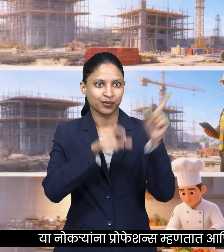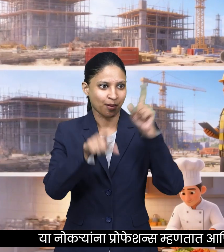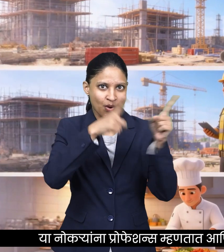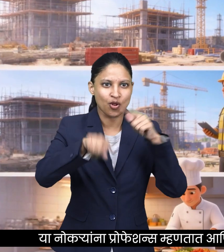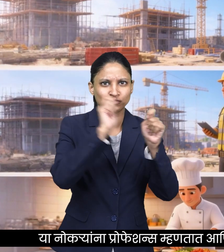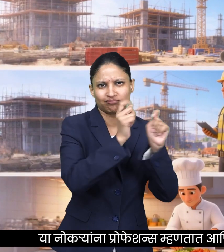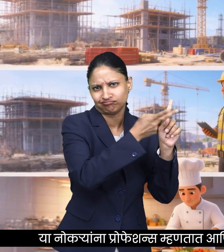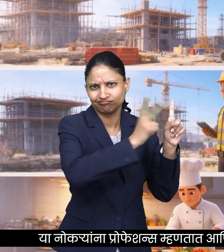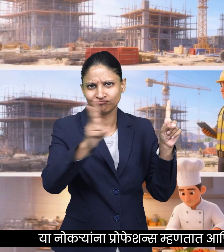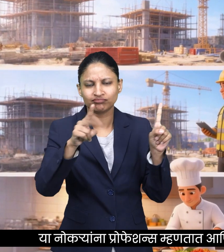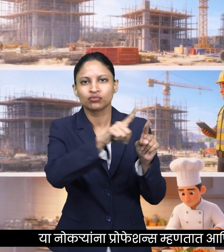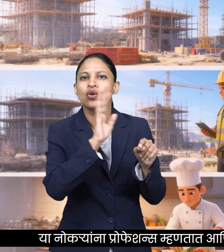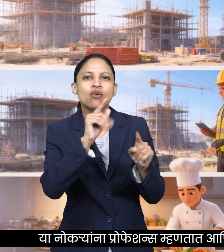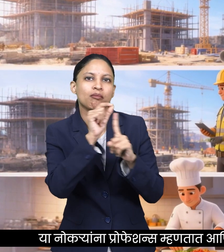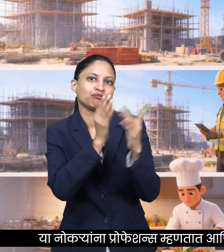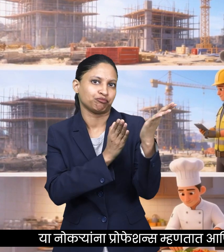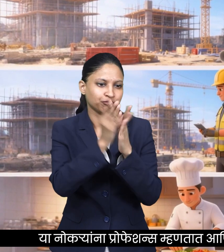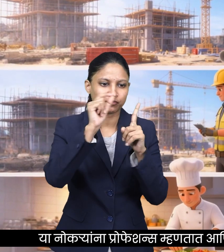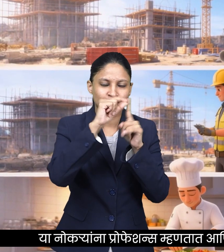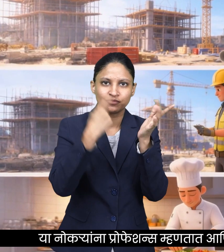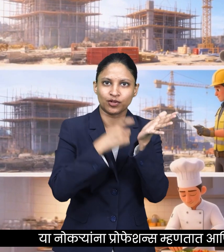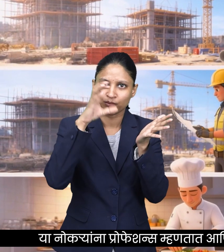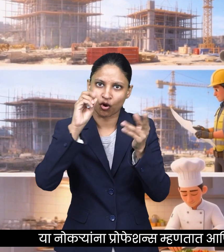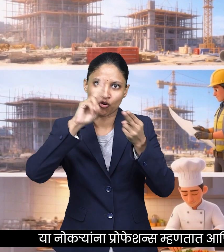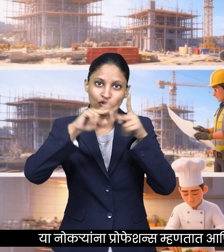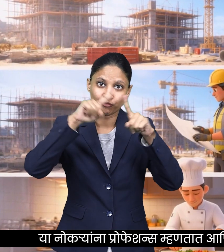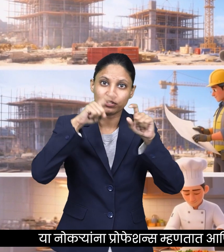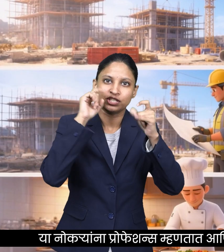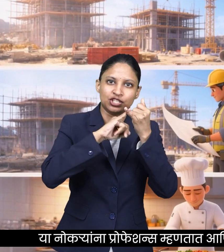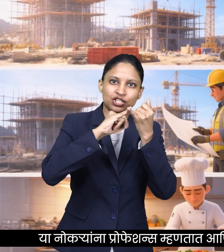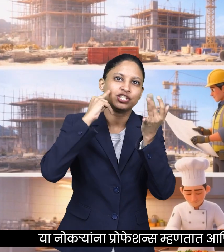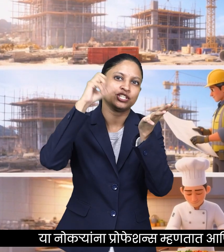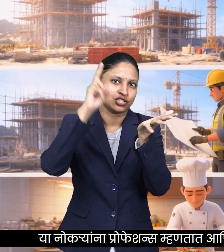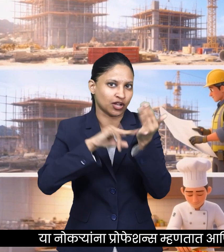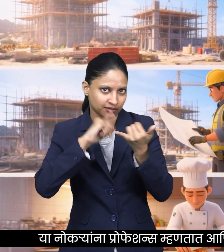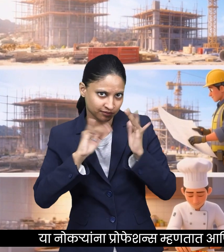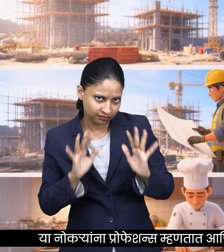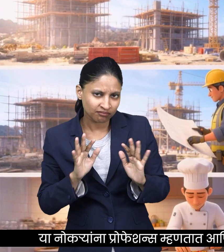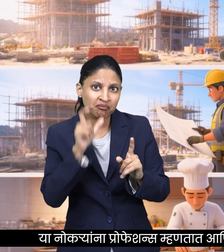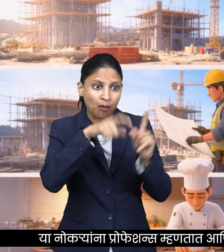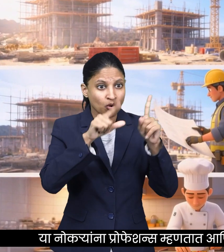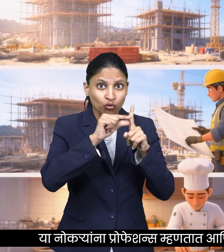या नोकऱ्यांना प्रोफेशन्स म्हणतात आणि त्या करणाऱ्या लोकांना प्रोफेशनल्स म्हणतात.